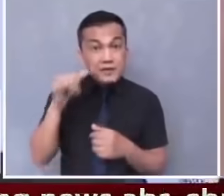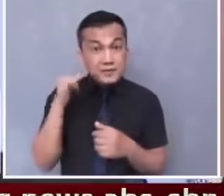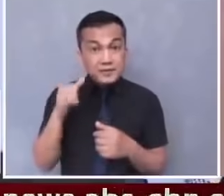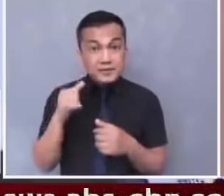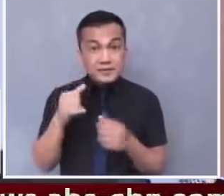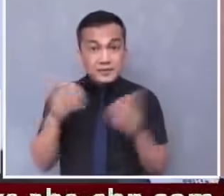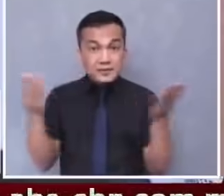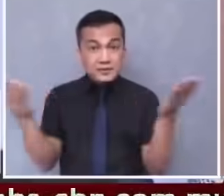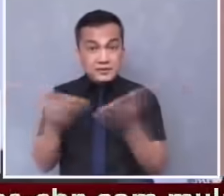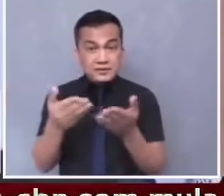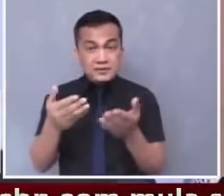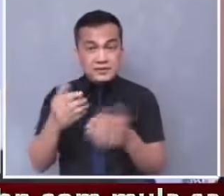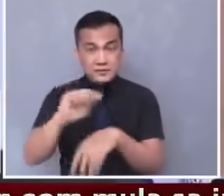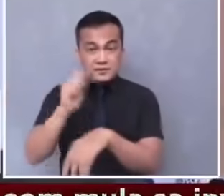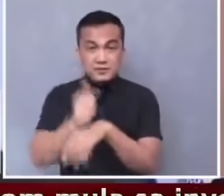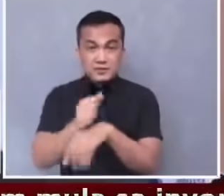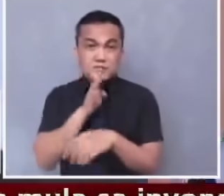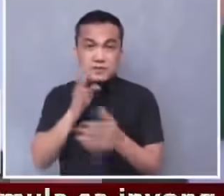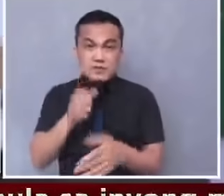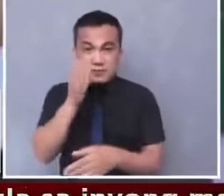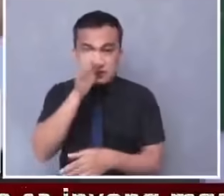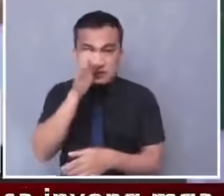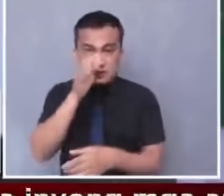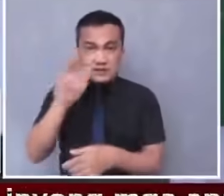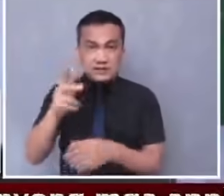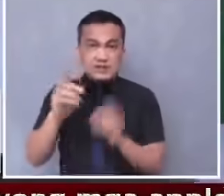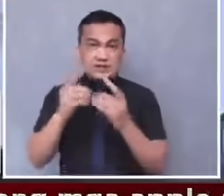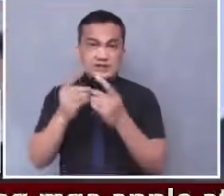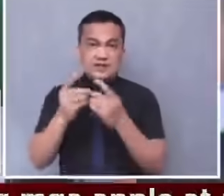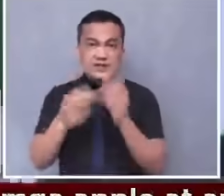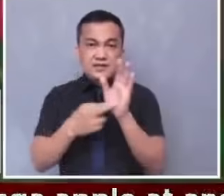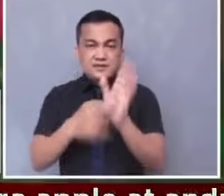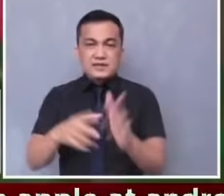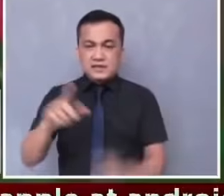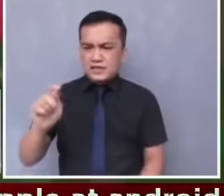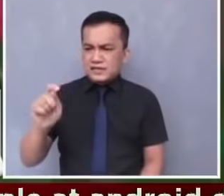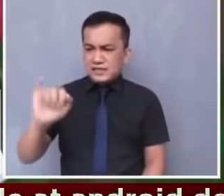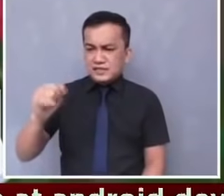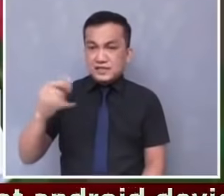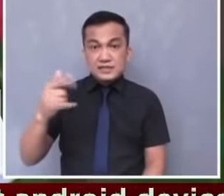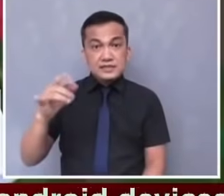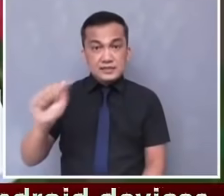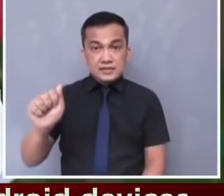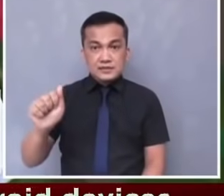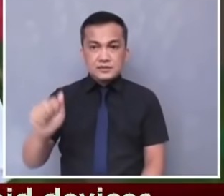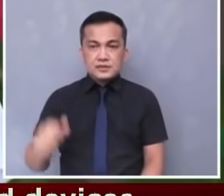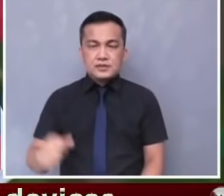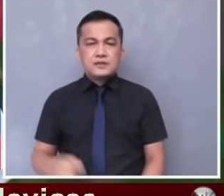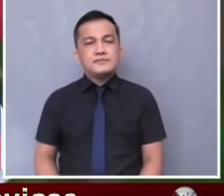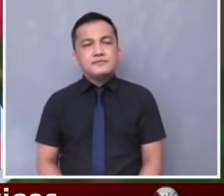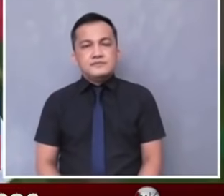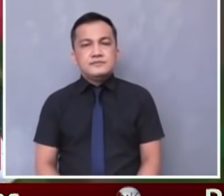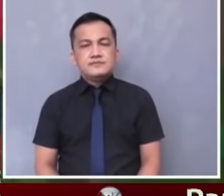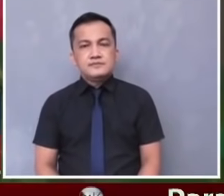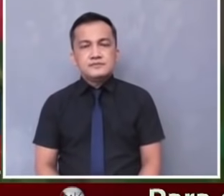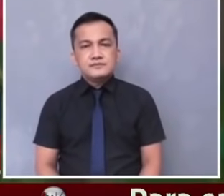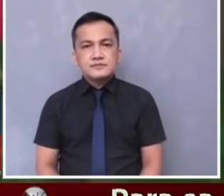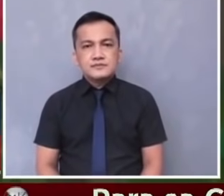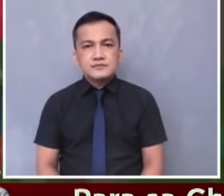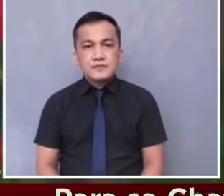siya ni Deputy Speaker at Cebu 3rd District Representative PJ Garcia. It is